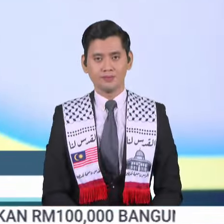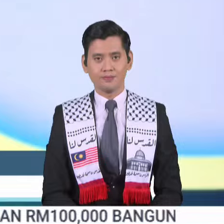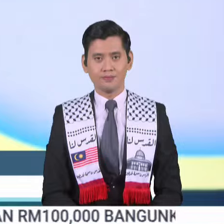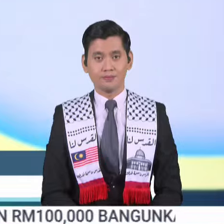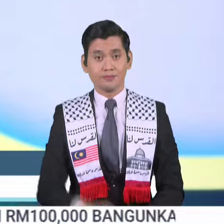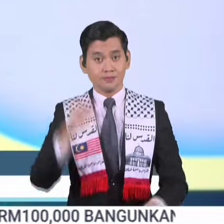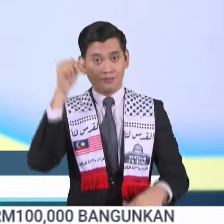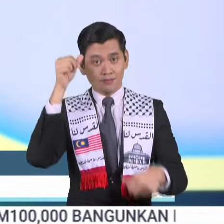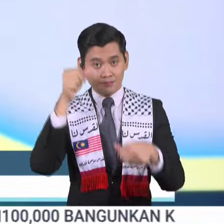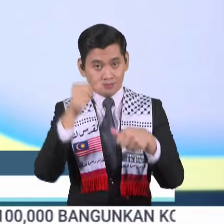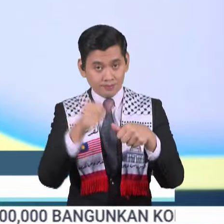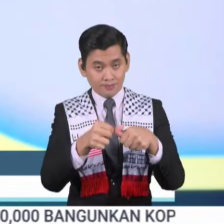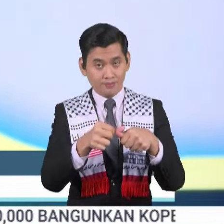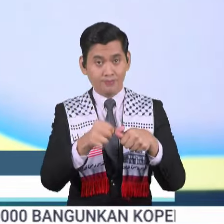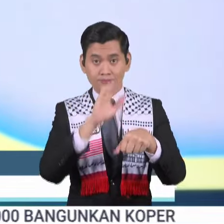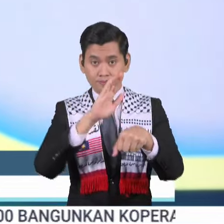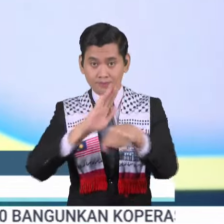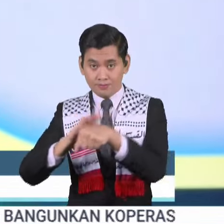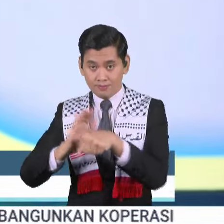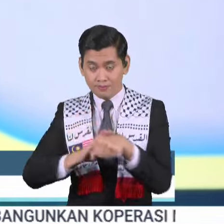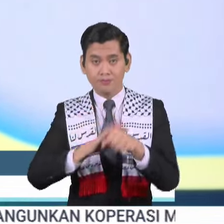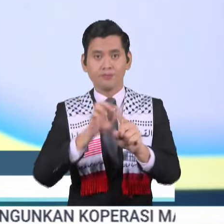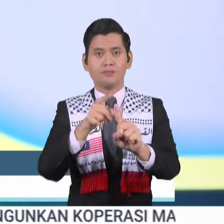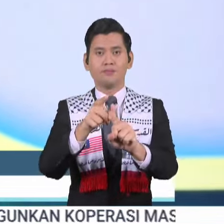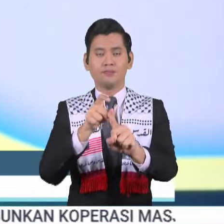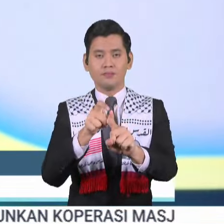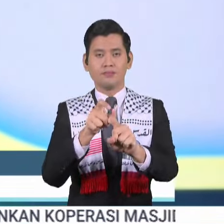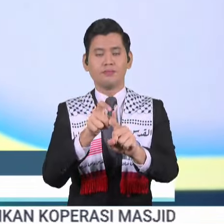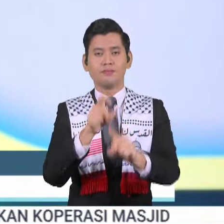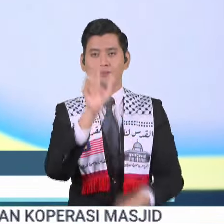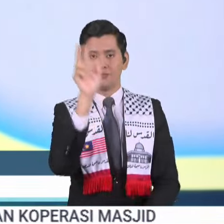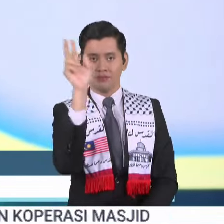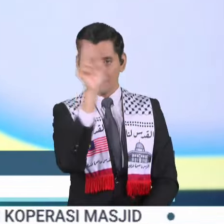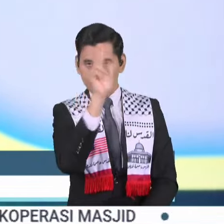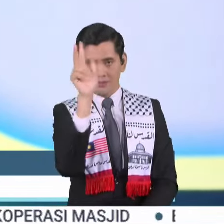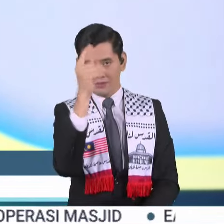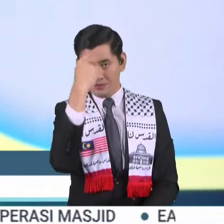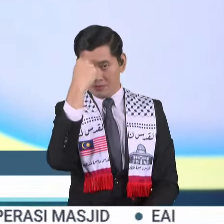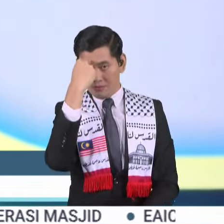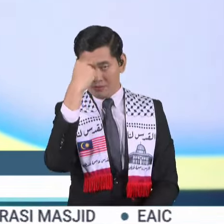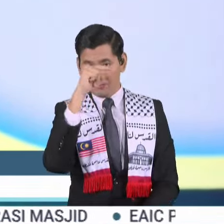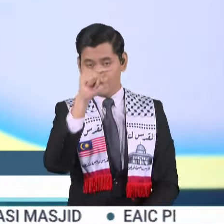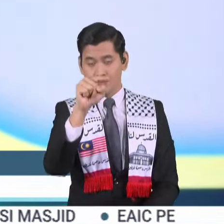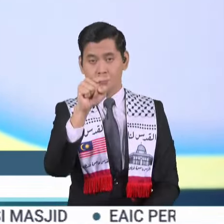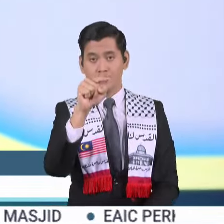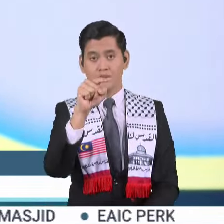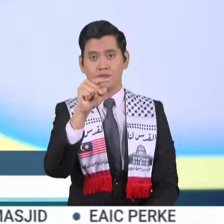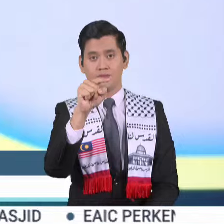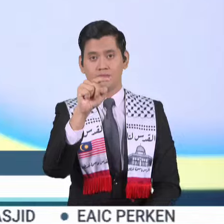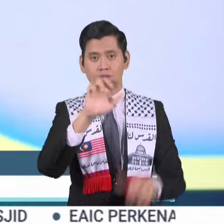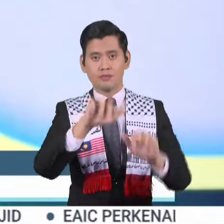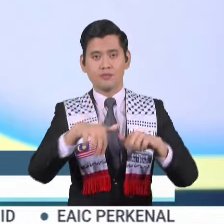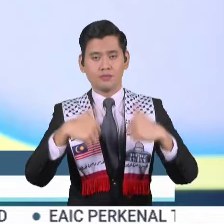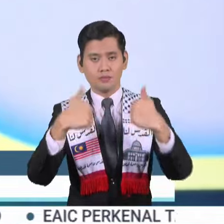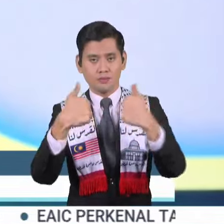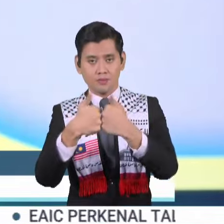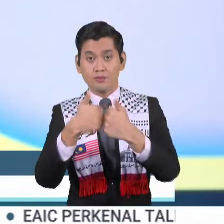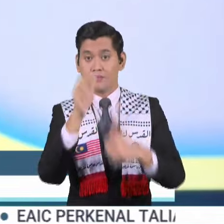Ini peringatan daripada penguatkuasaan, pekerja custom, lembaga hasil dalam negeri,